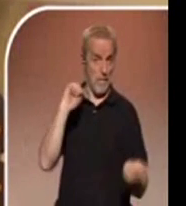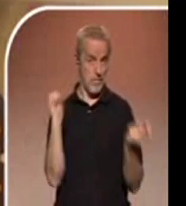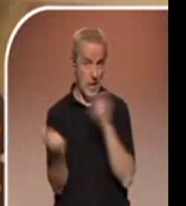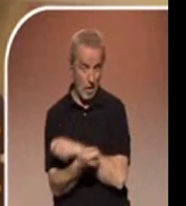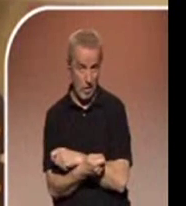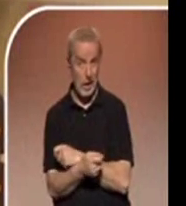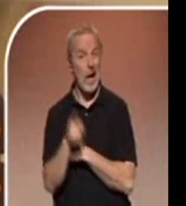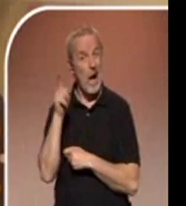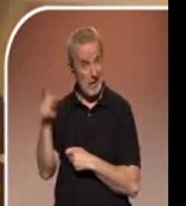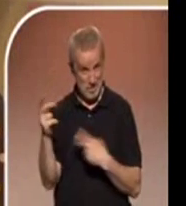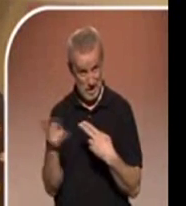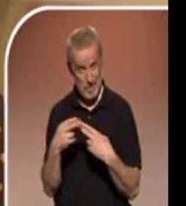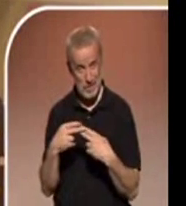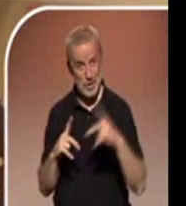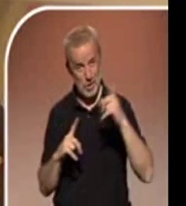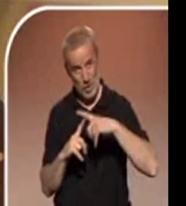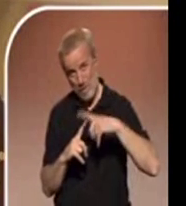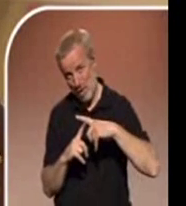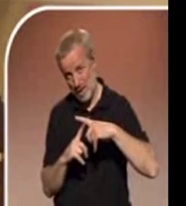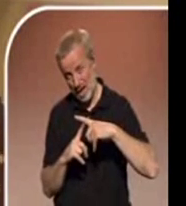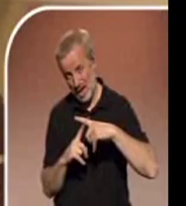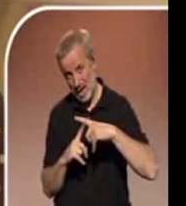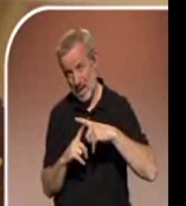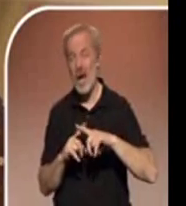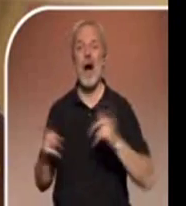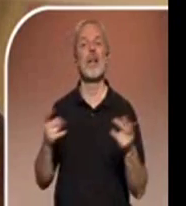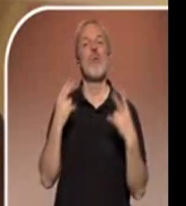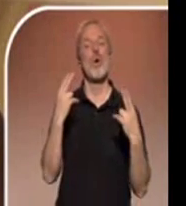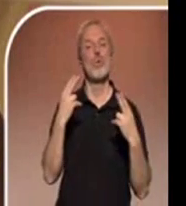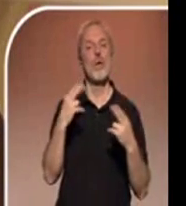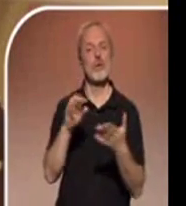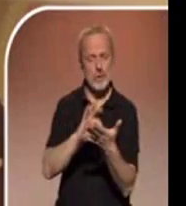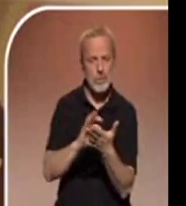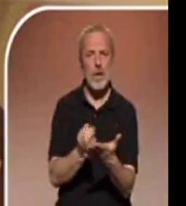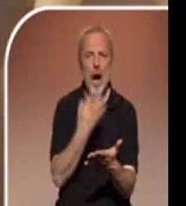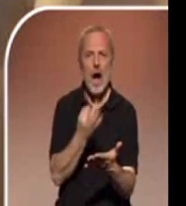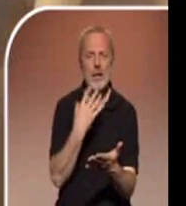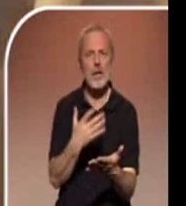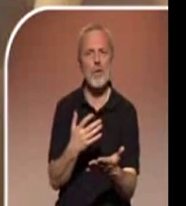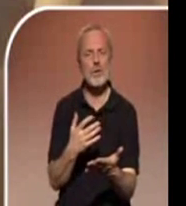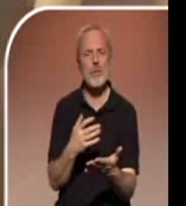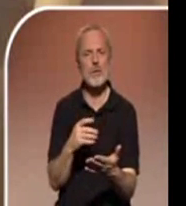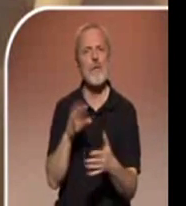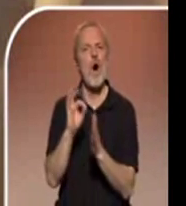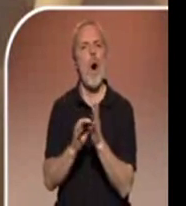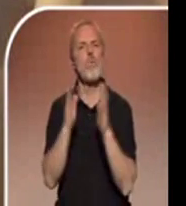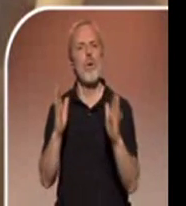ženy pro to, aby dostaly trombózu, anebo tam jsou spíš rizikové ty hormony, které se uměle třeba užívají v době přechodu?